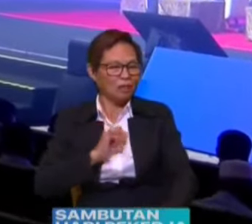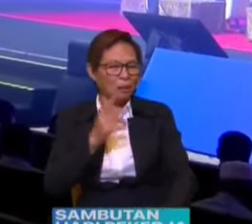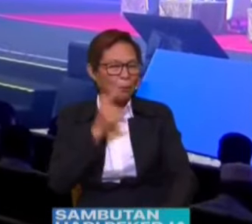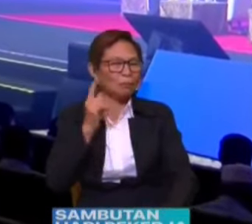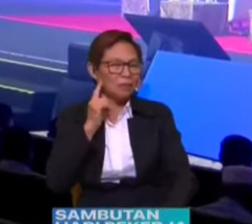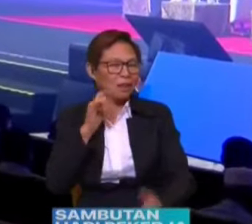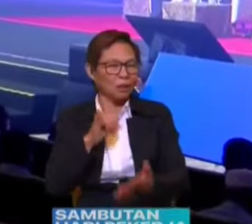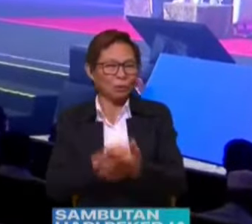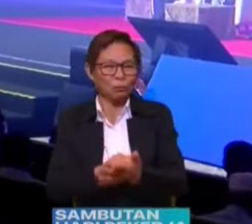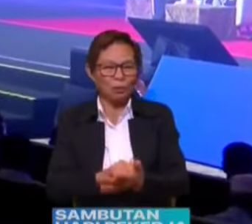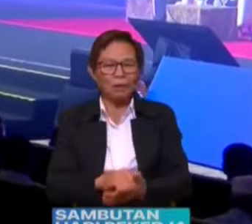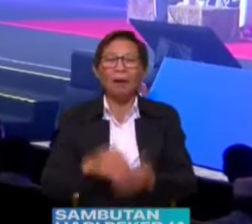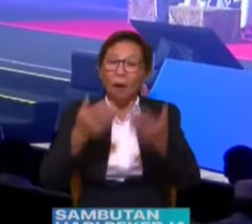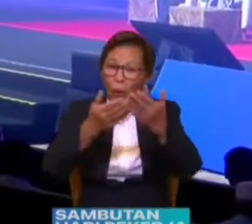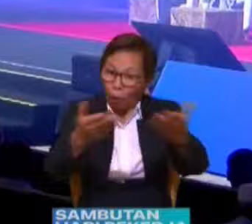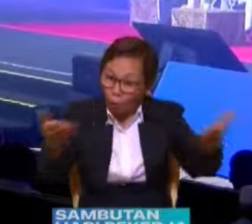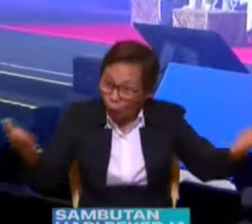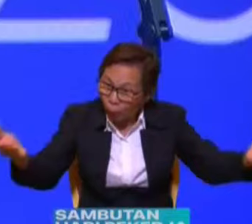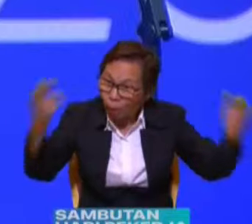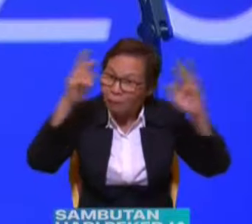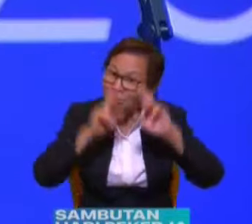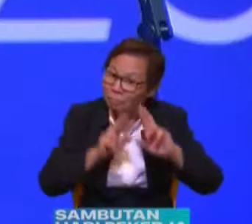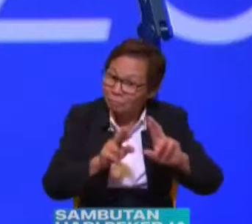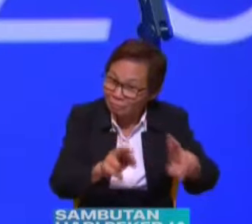Saudara dan saudari yang dimahati sekalian,